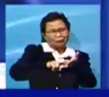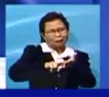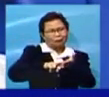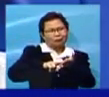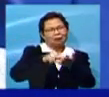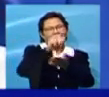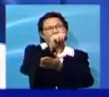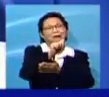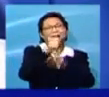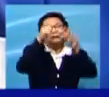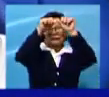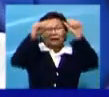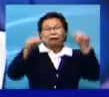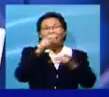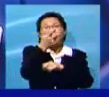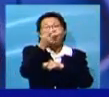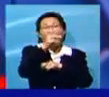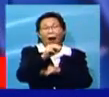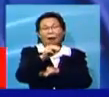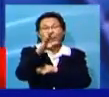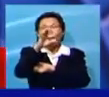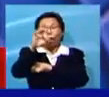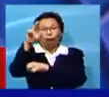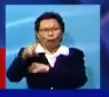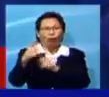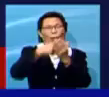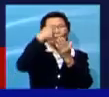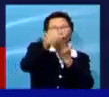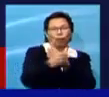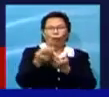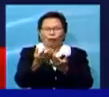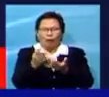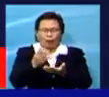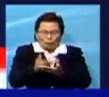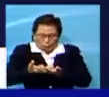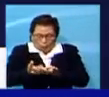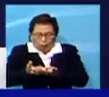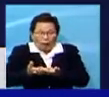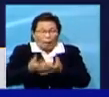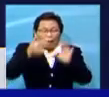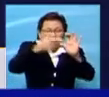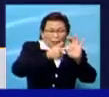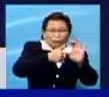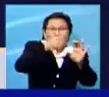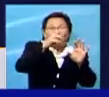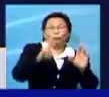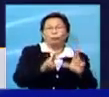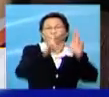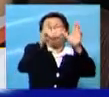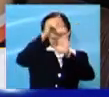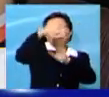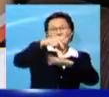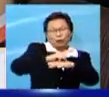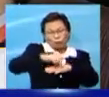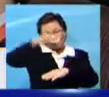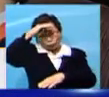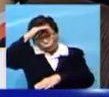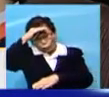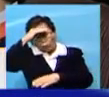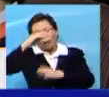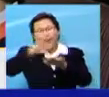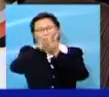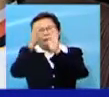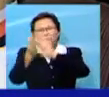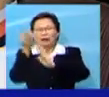bernilai $7 bilion dalam projek pembangunan bersepadu penapisan dan petrokimia Petronas Rapid di Pengerang Johor